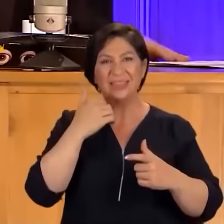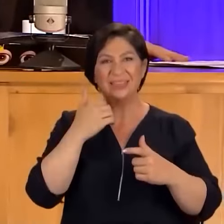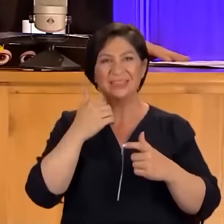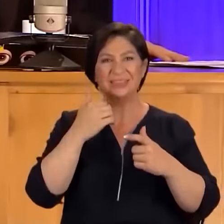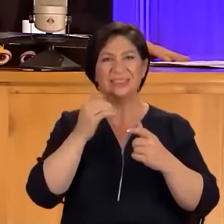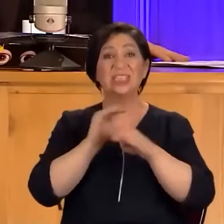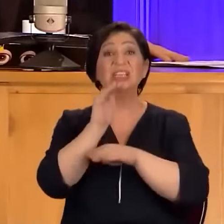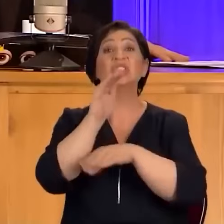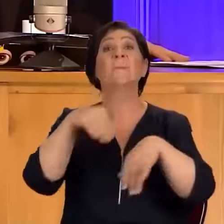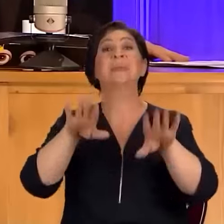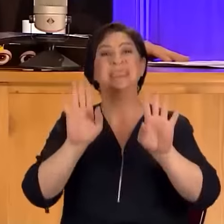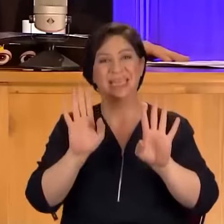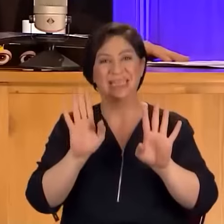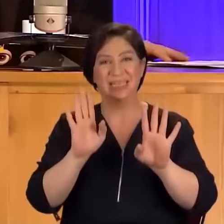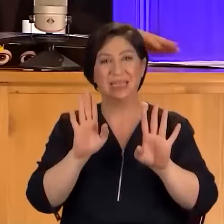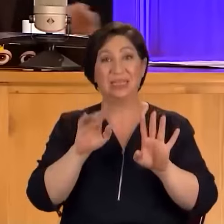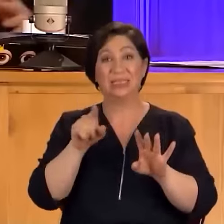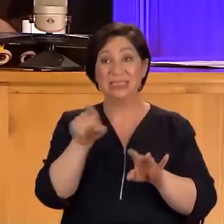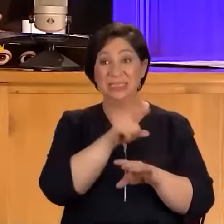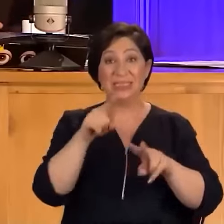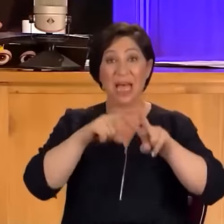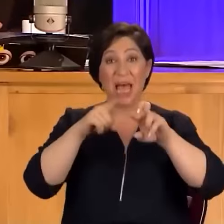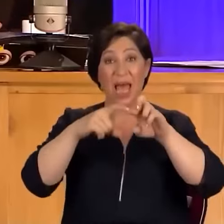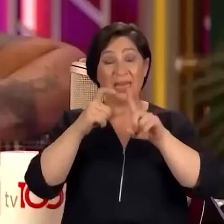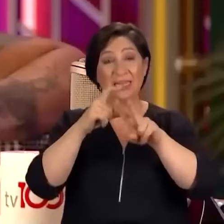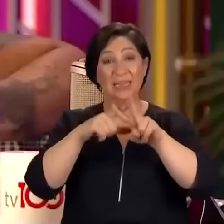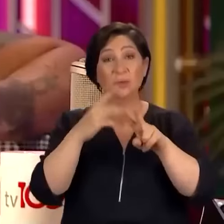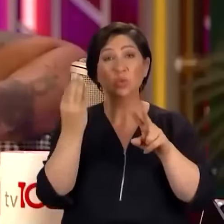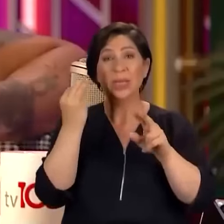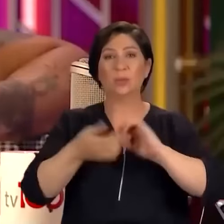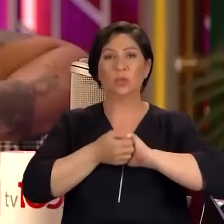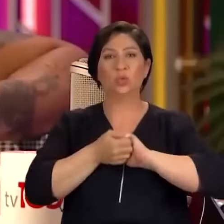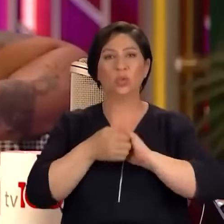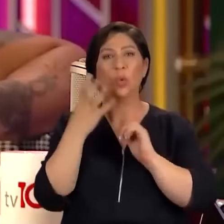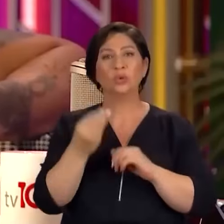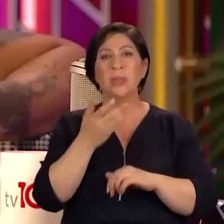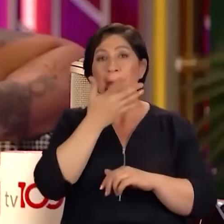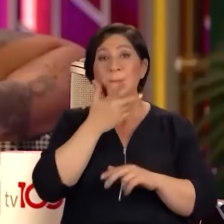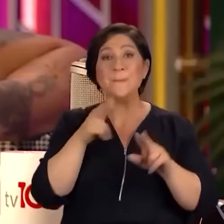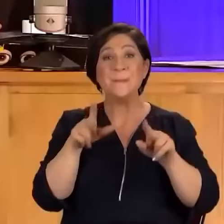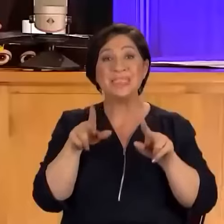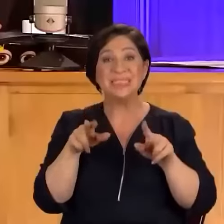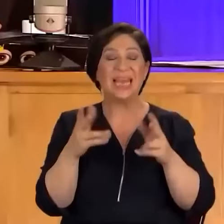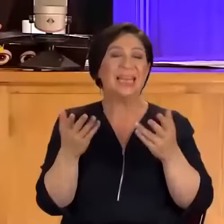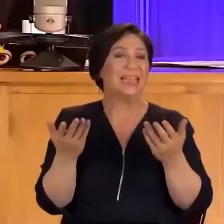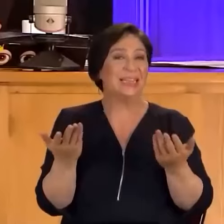şey yaşanmasaydı, siz Arda'yla çok iyi dost olurdunuz. Benzer, çünkü